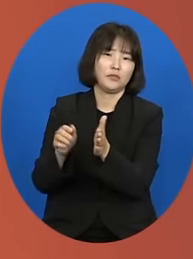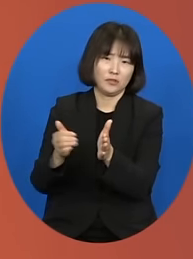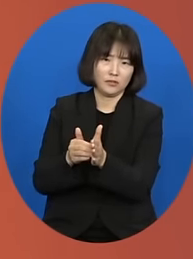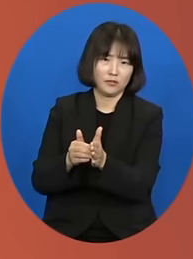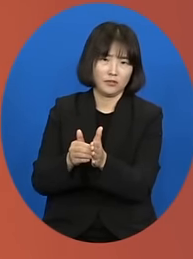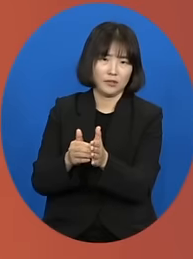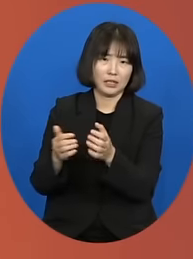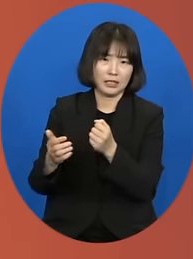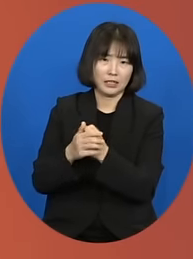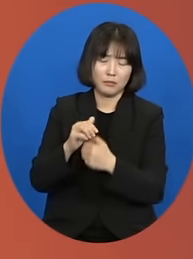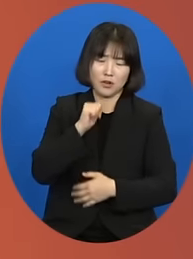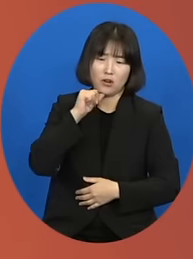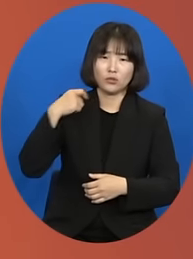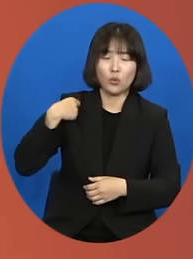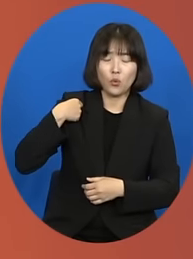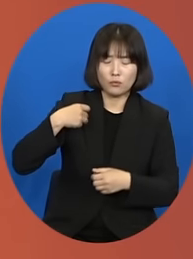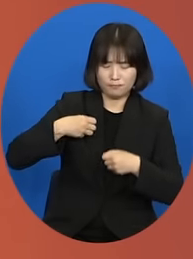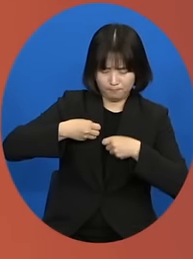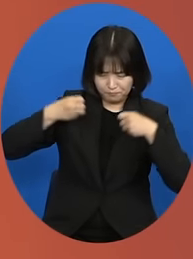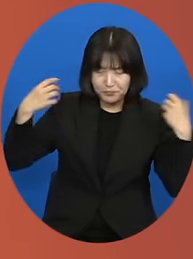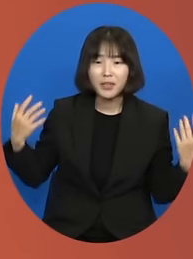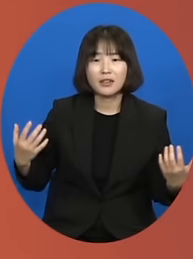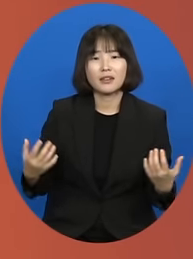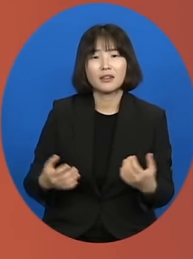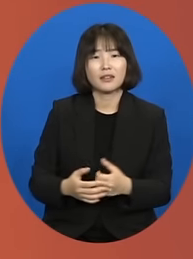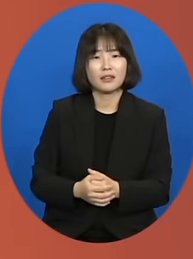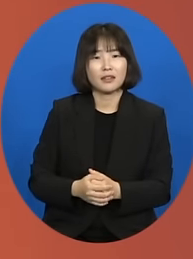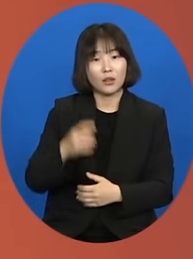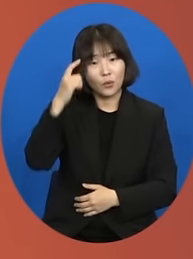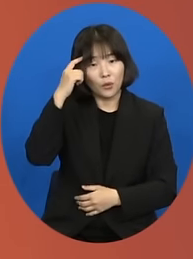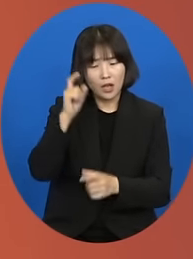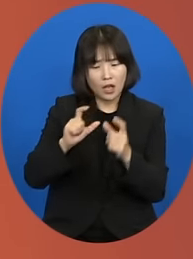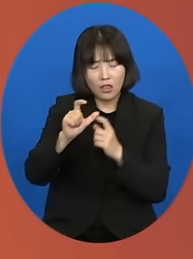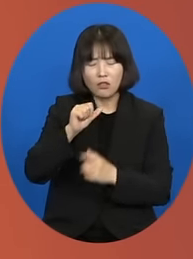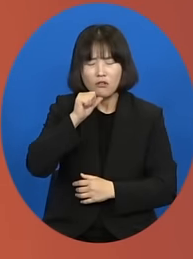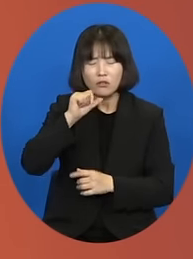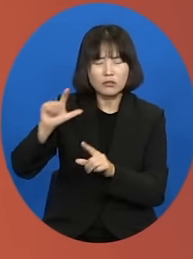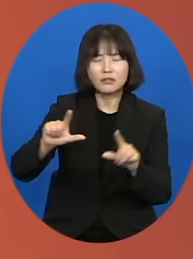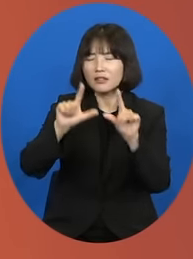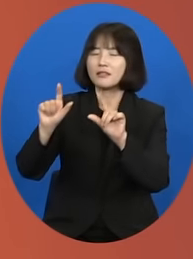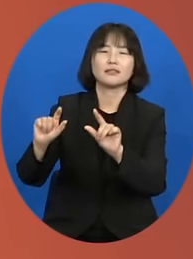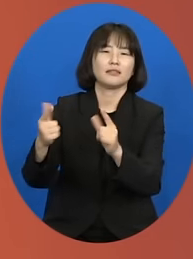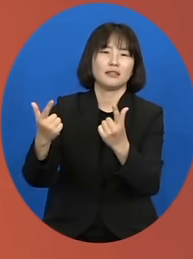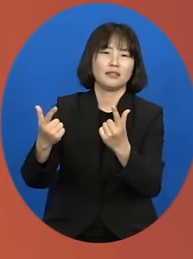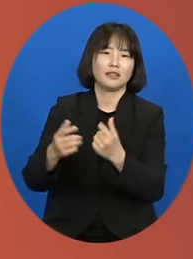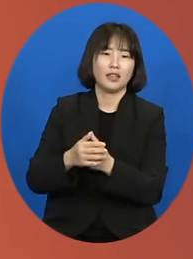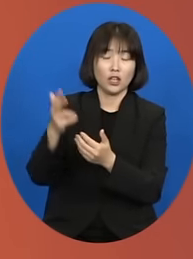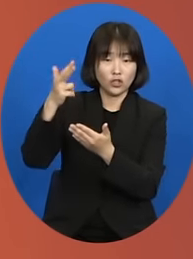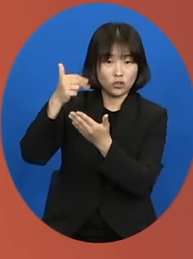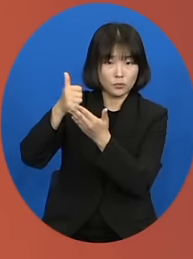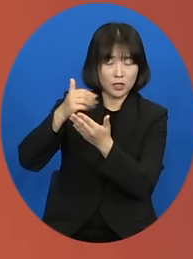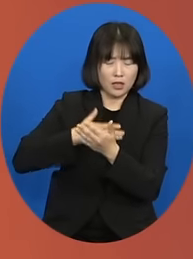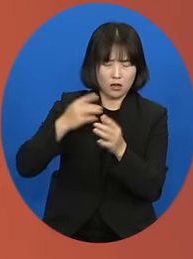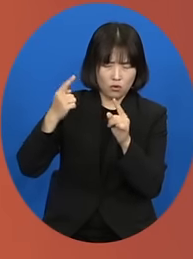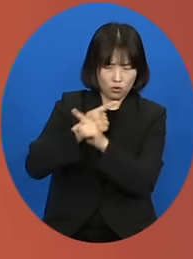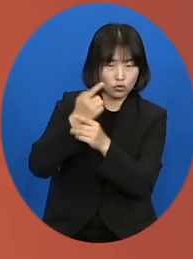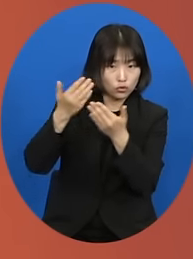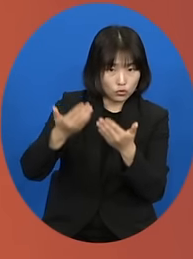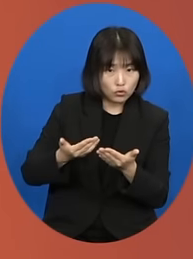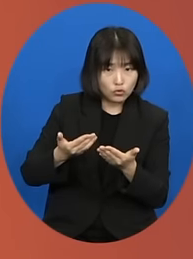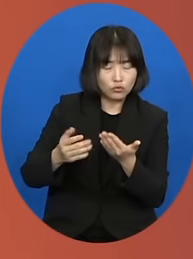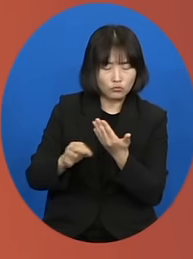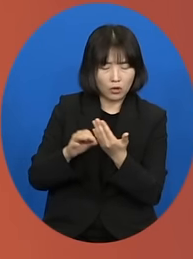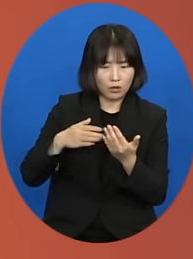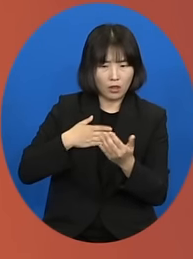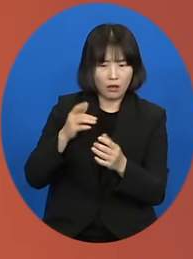옷을 벗어 던져버린 것입니다. 왜요? 나는 이제 더 이상 거지로 살지 않을 거야. 우리 주님께서 나를 고쳐주실 거면 내가 더 이상